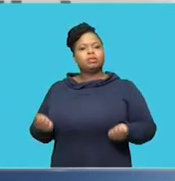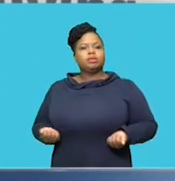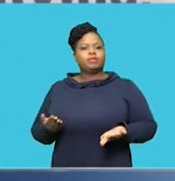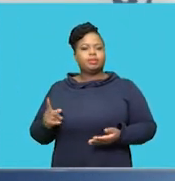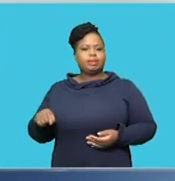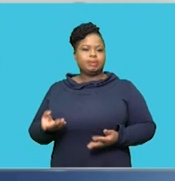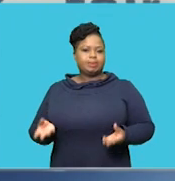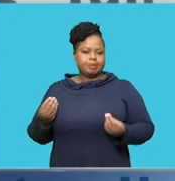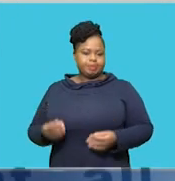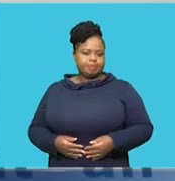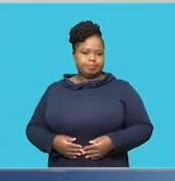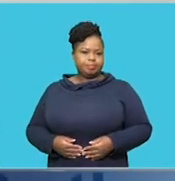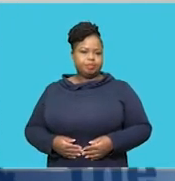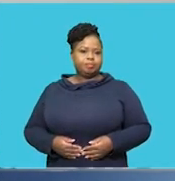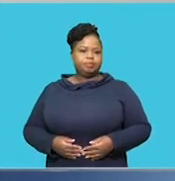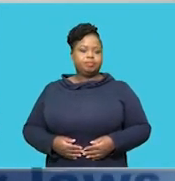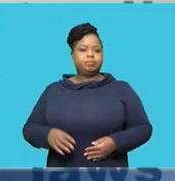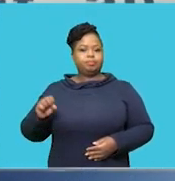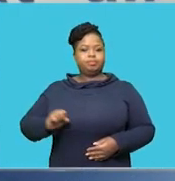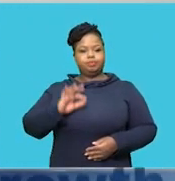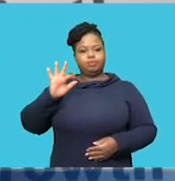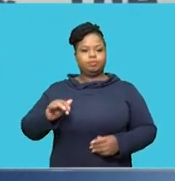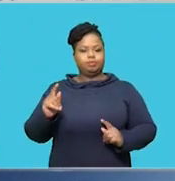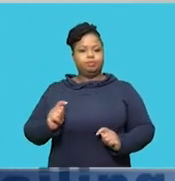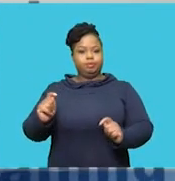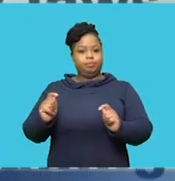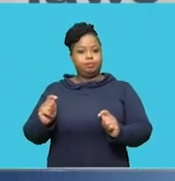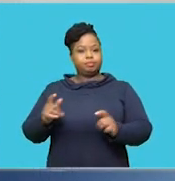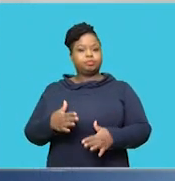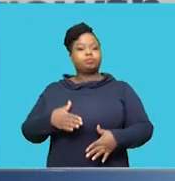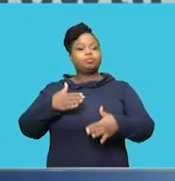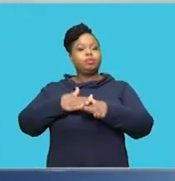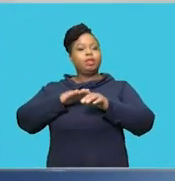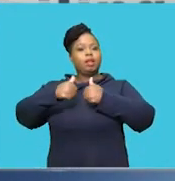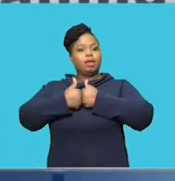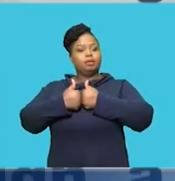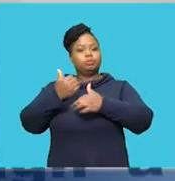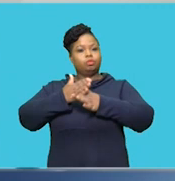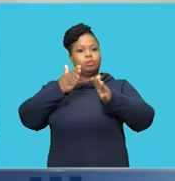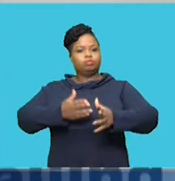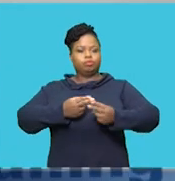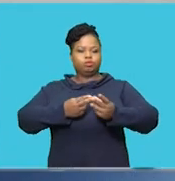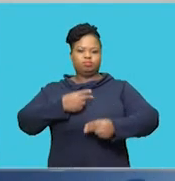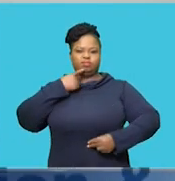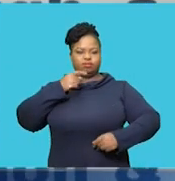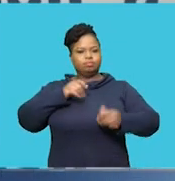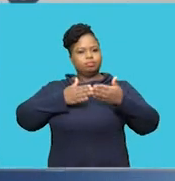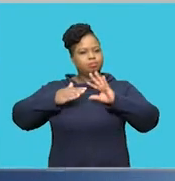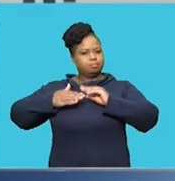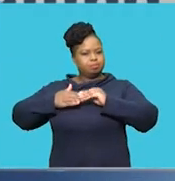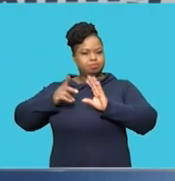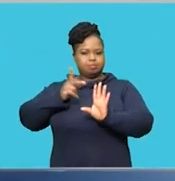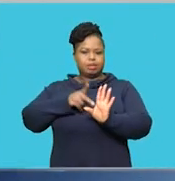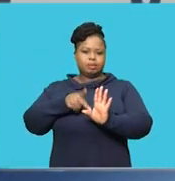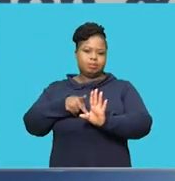Kusenjalo nomfelanda wonyaba asebenza kwi-South African Transport and Allied Workers Union ube usunxusa umphakathi kubube ingxenye